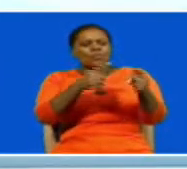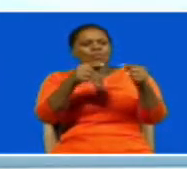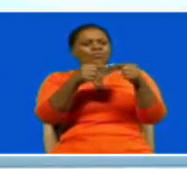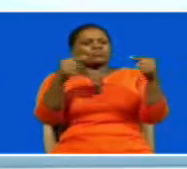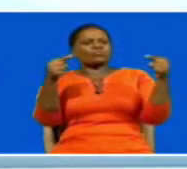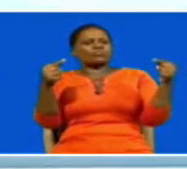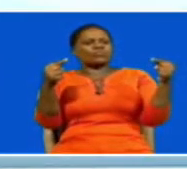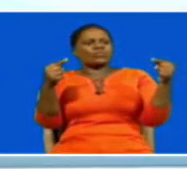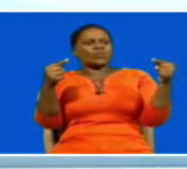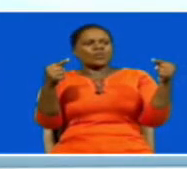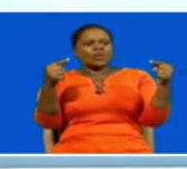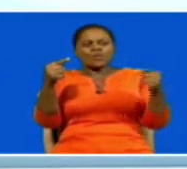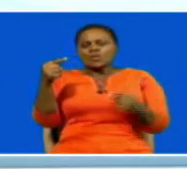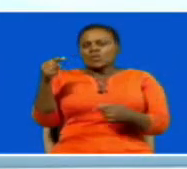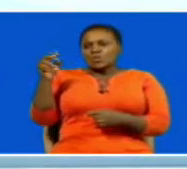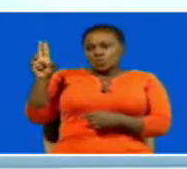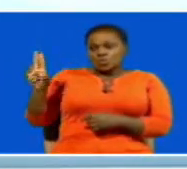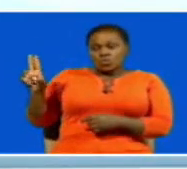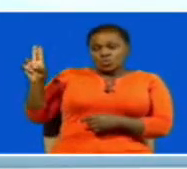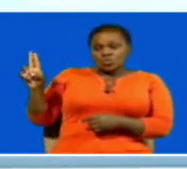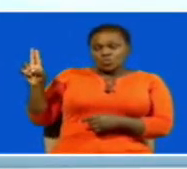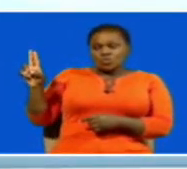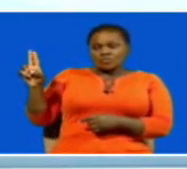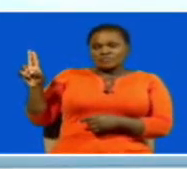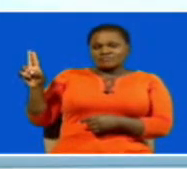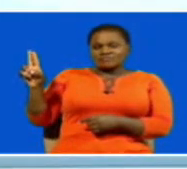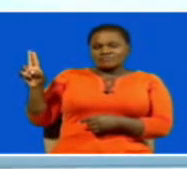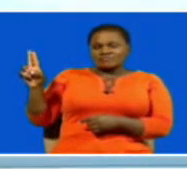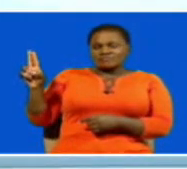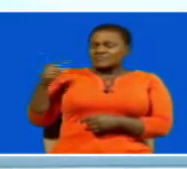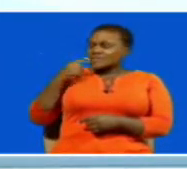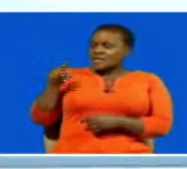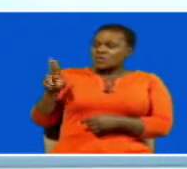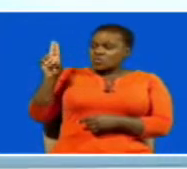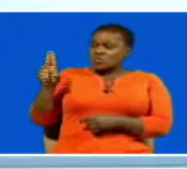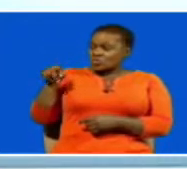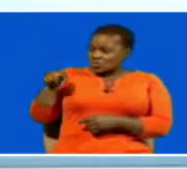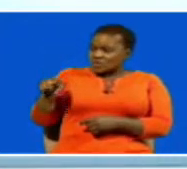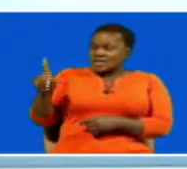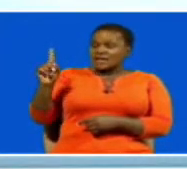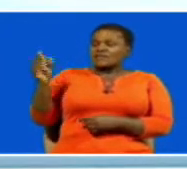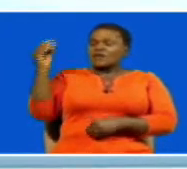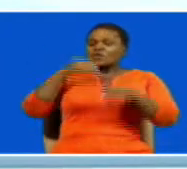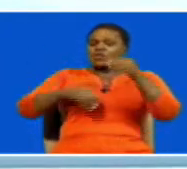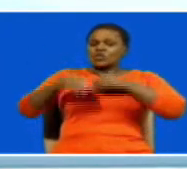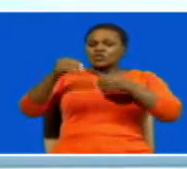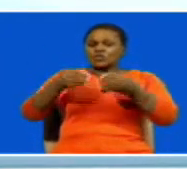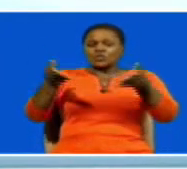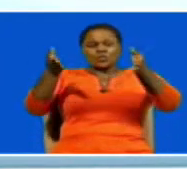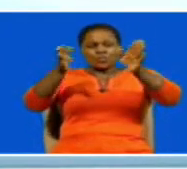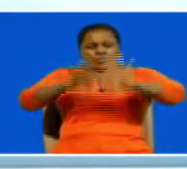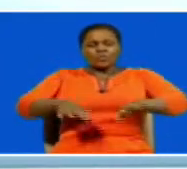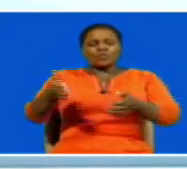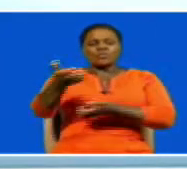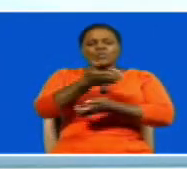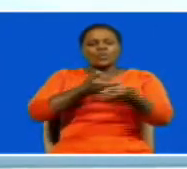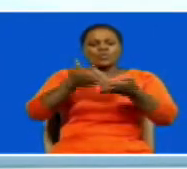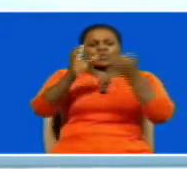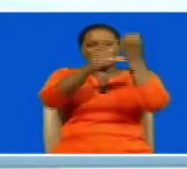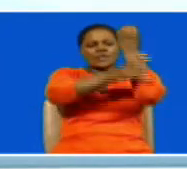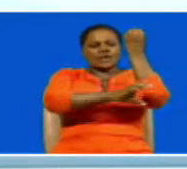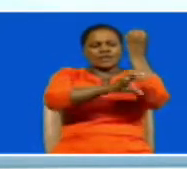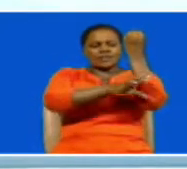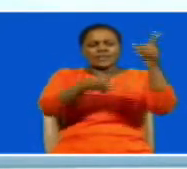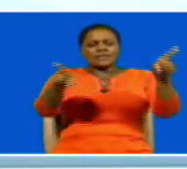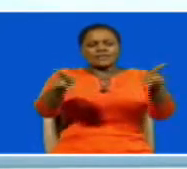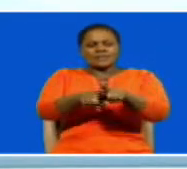na utawala wa Rais mstaafu Uhuru Kenyatta kwa kila anadai ni ndo ulichangia kuzorotesha uchumi wa taifa. Na